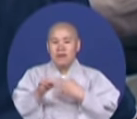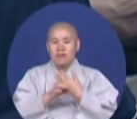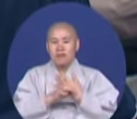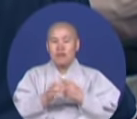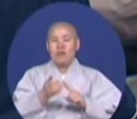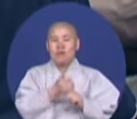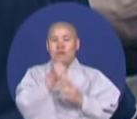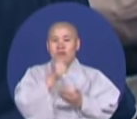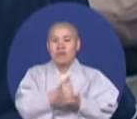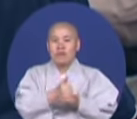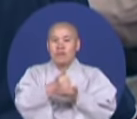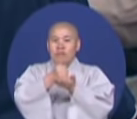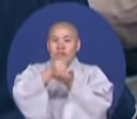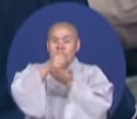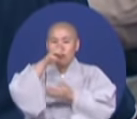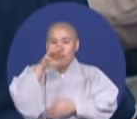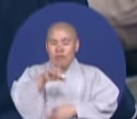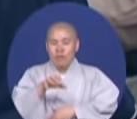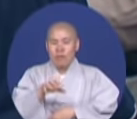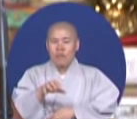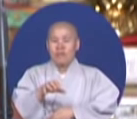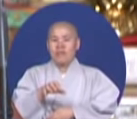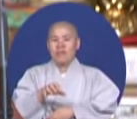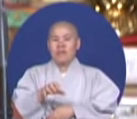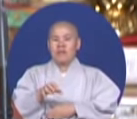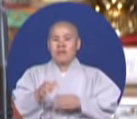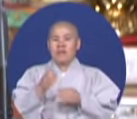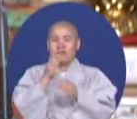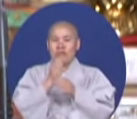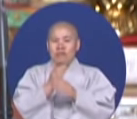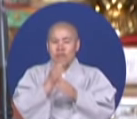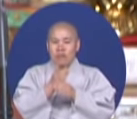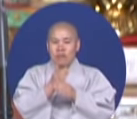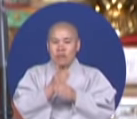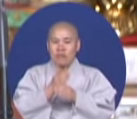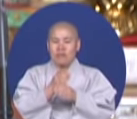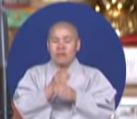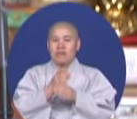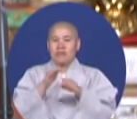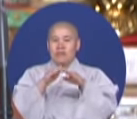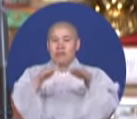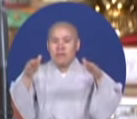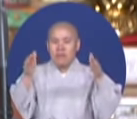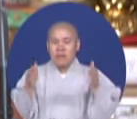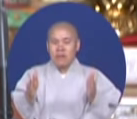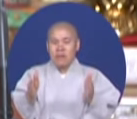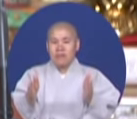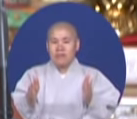상단은 물론 부처님 모시는 데죠. 틀림없죠. 또 중단은요?